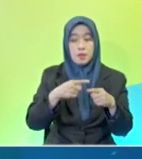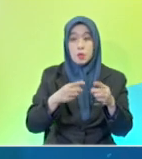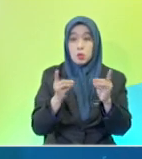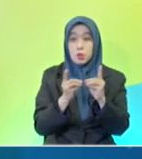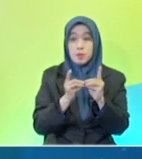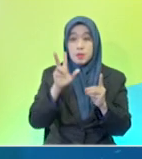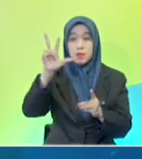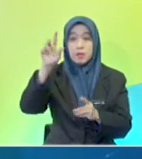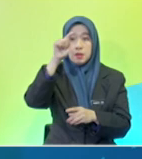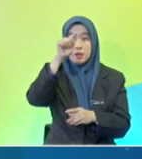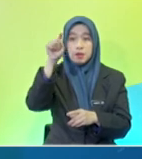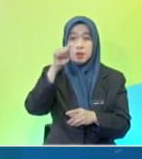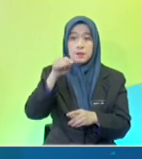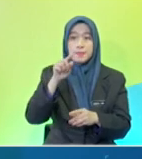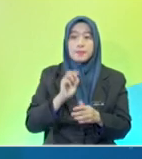titik.